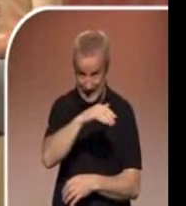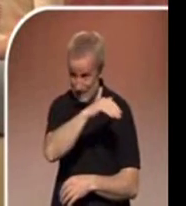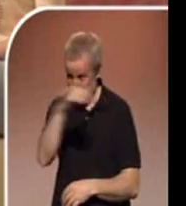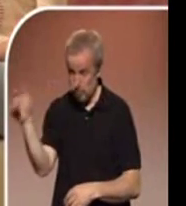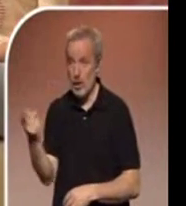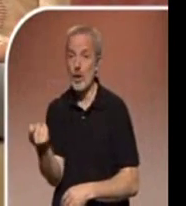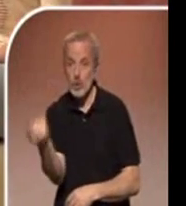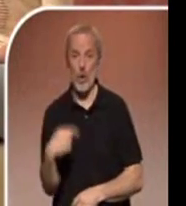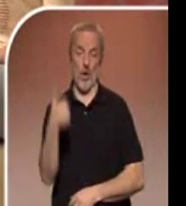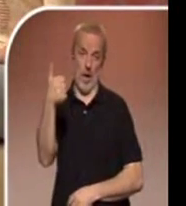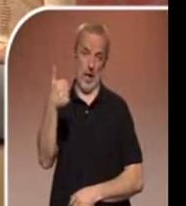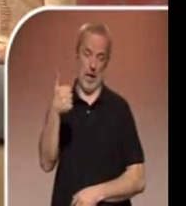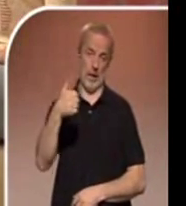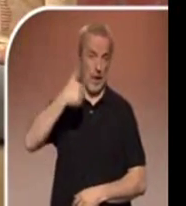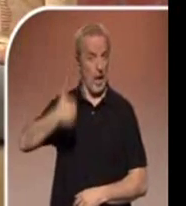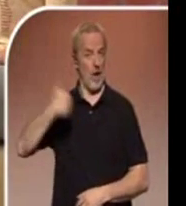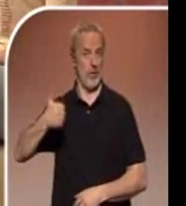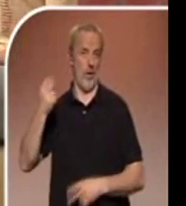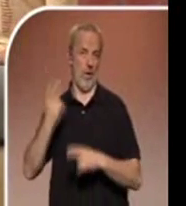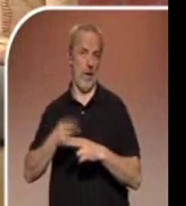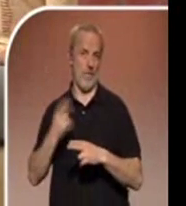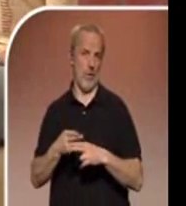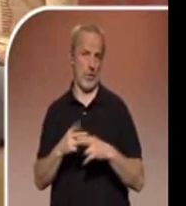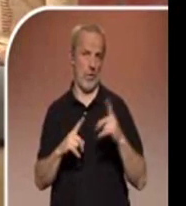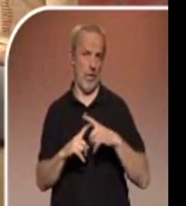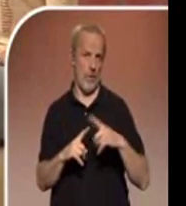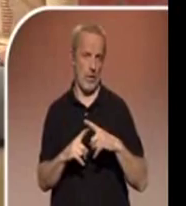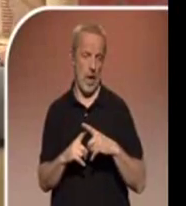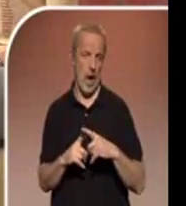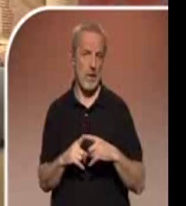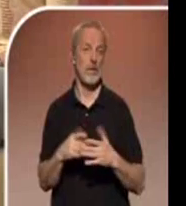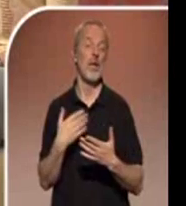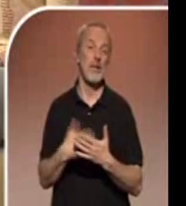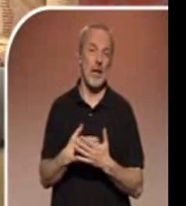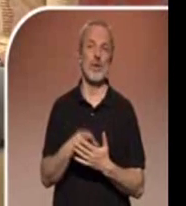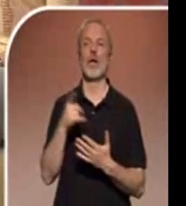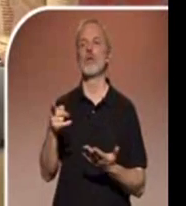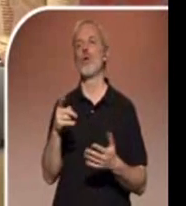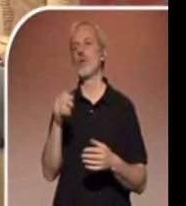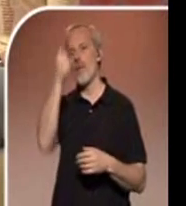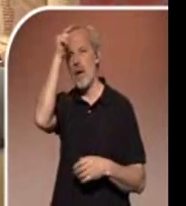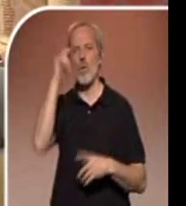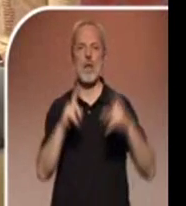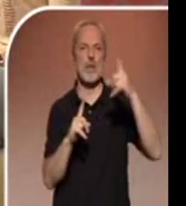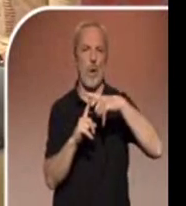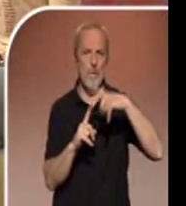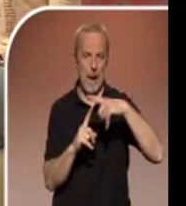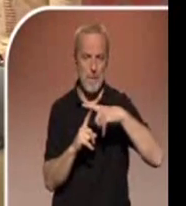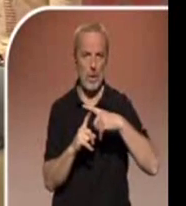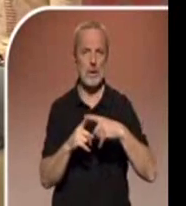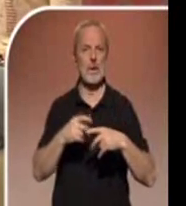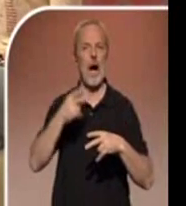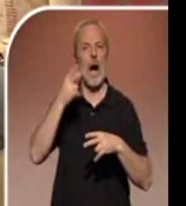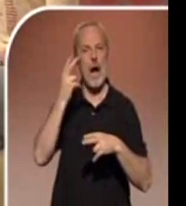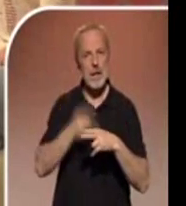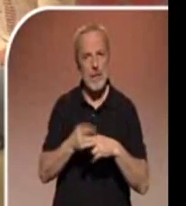dostane trombózu, čili pod pojmem tromboembolická nemoc většinou tedy máme na mysli výskyt té krevní